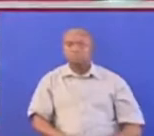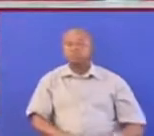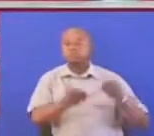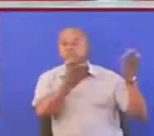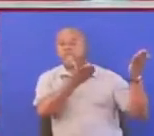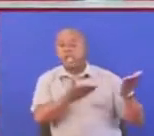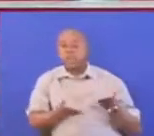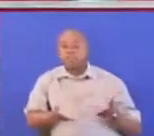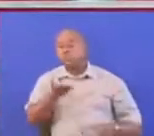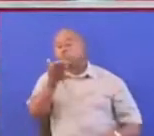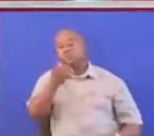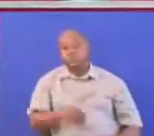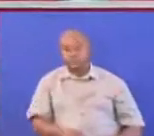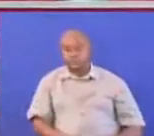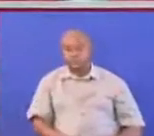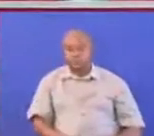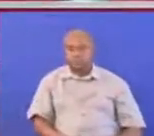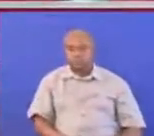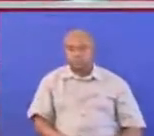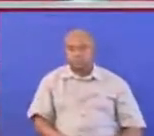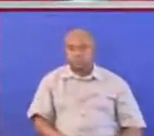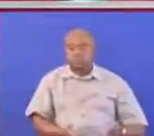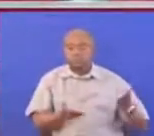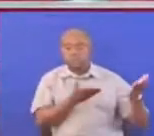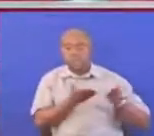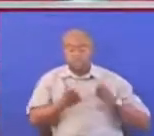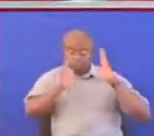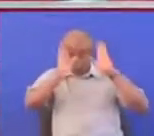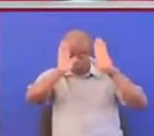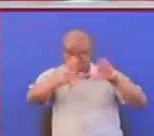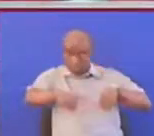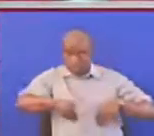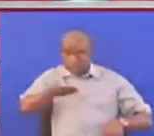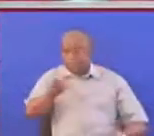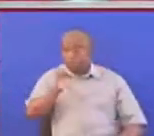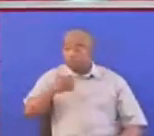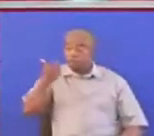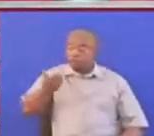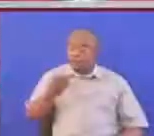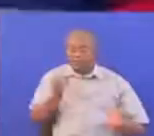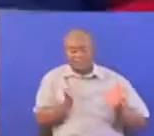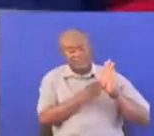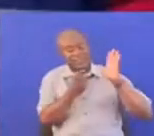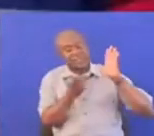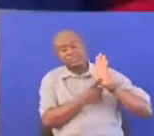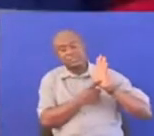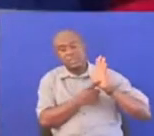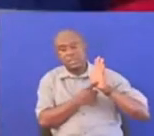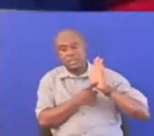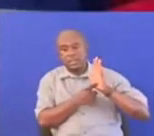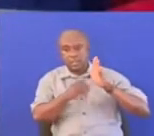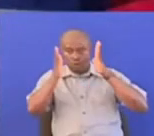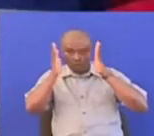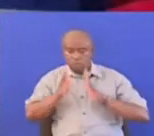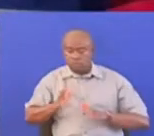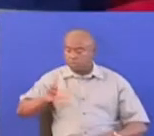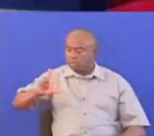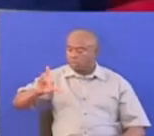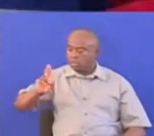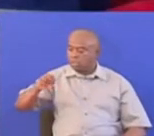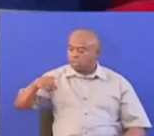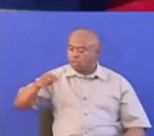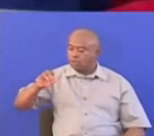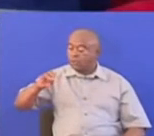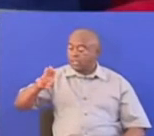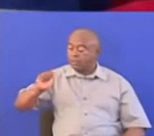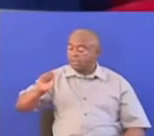Karibuni sana. Karibuni sana bungeni. Tunao wageni 96 wa Mheshimiwa Ana Lupembe ambao ni wanamaombi wa jiji